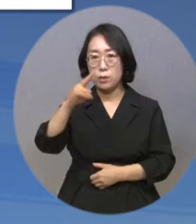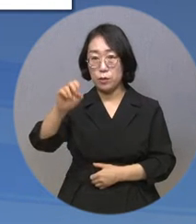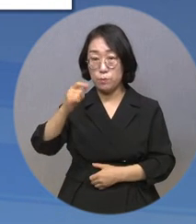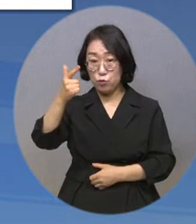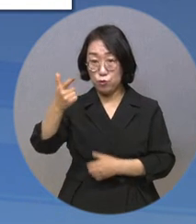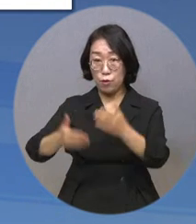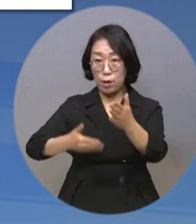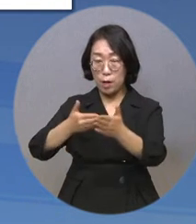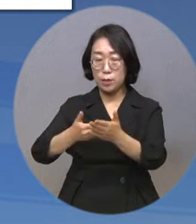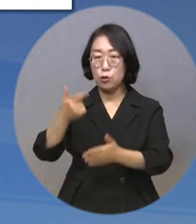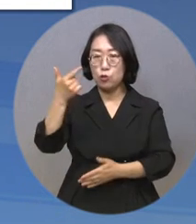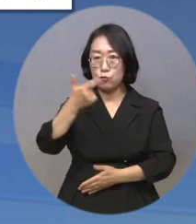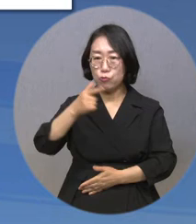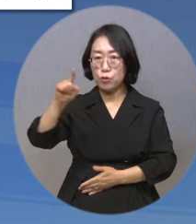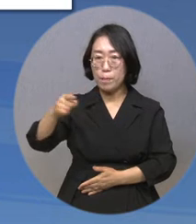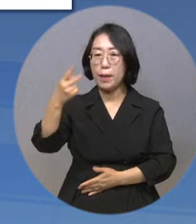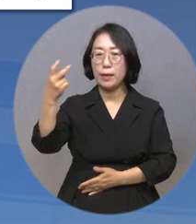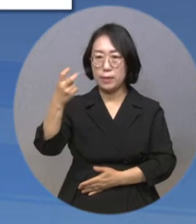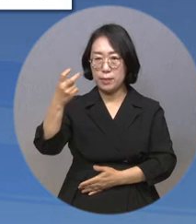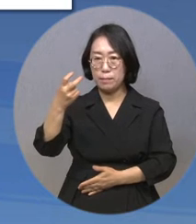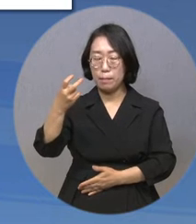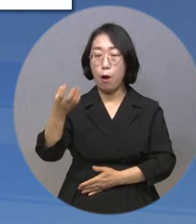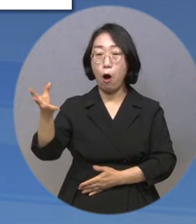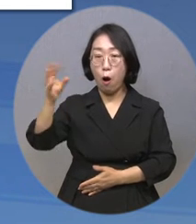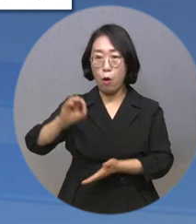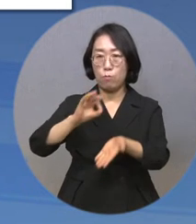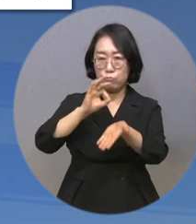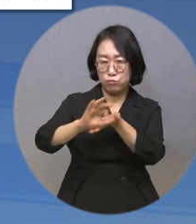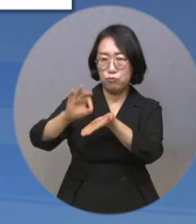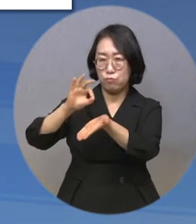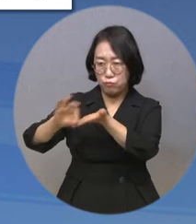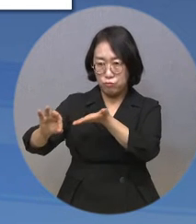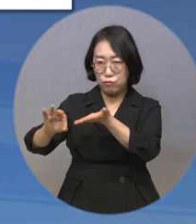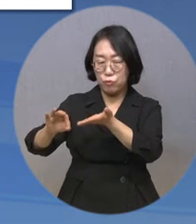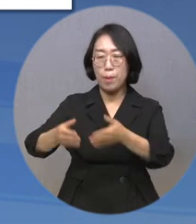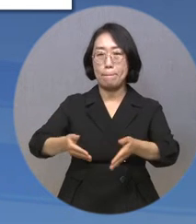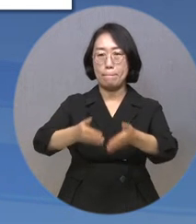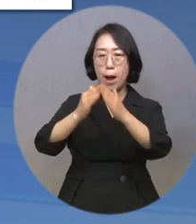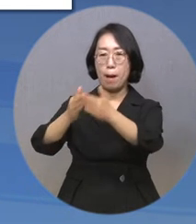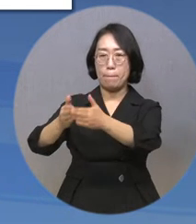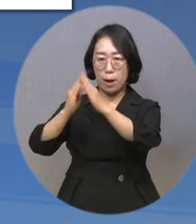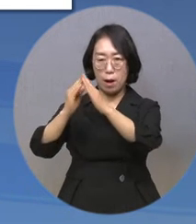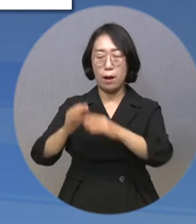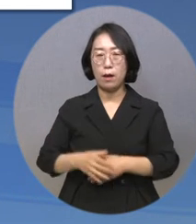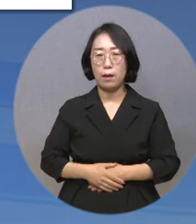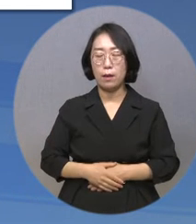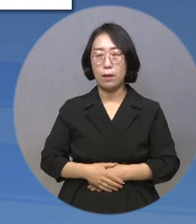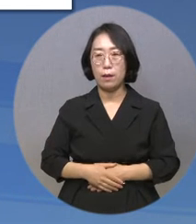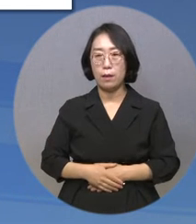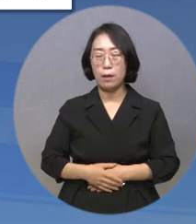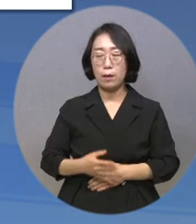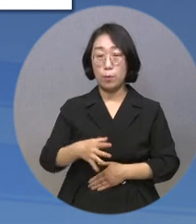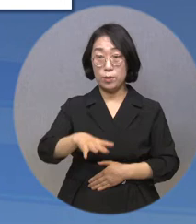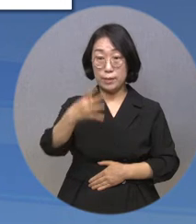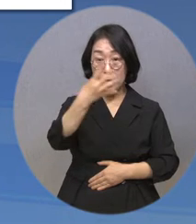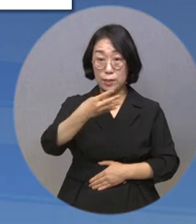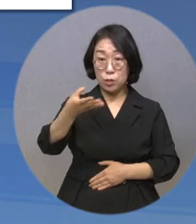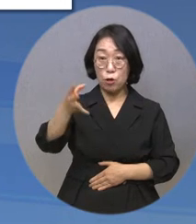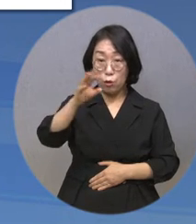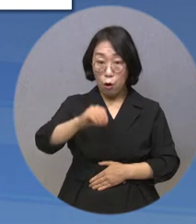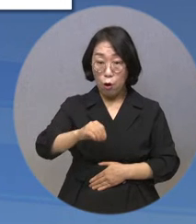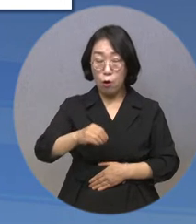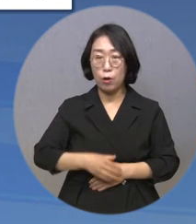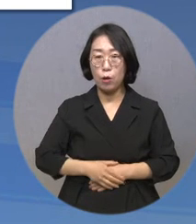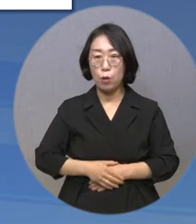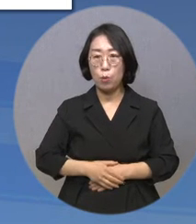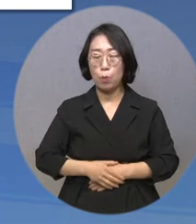2026년까지 총 6,120억 원을 공격적으로 투자한다고 밝혔습니다. 먼저 4,000억 원을 투입해